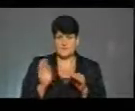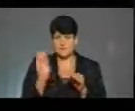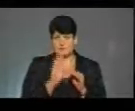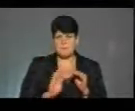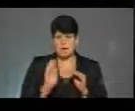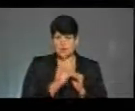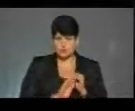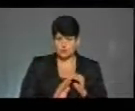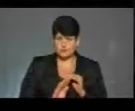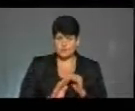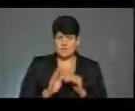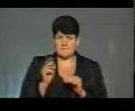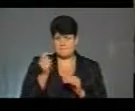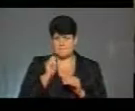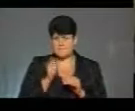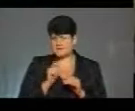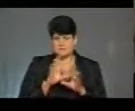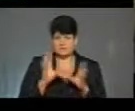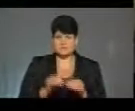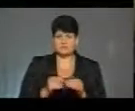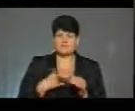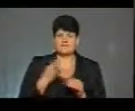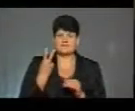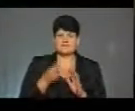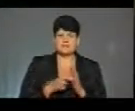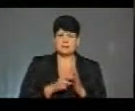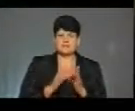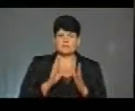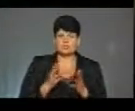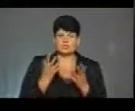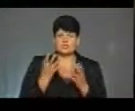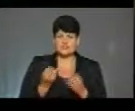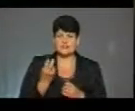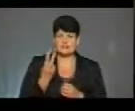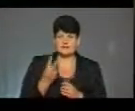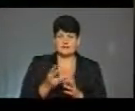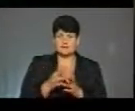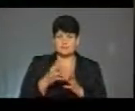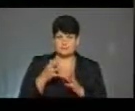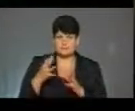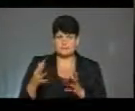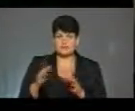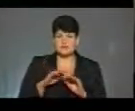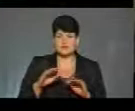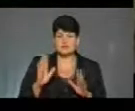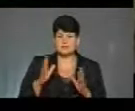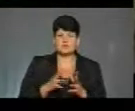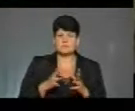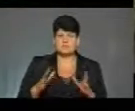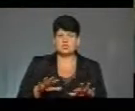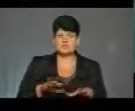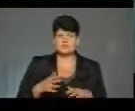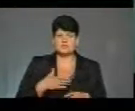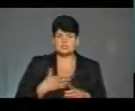шпаклюємо, мастимо все, як має бути. У нас 2 кімнатки, а так буде ще на 2 більше, правда? Дітям буде більше місця, бо у